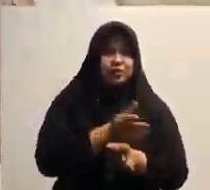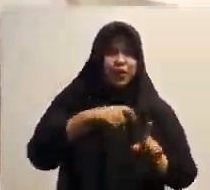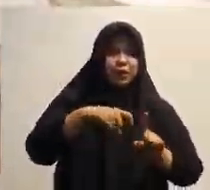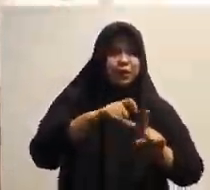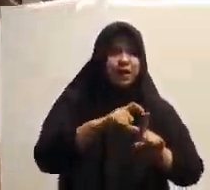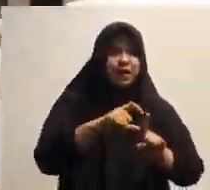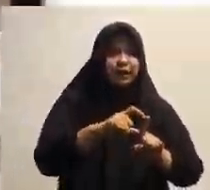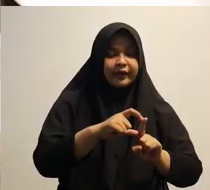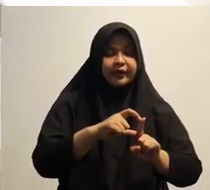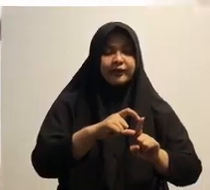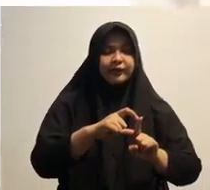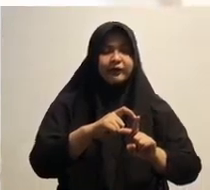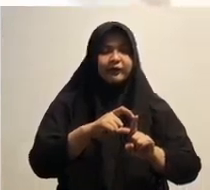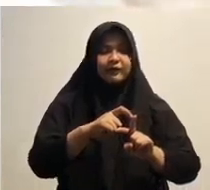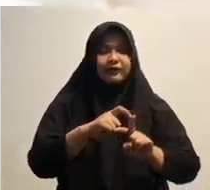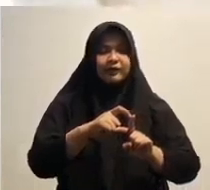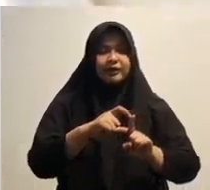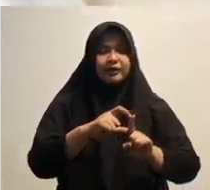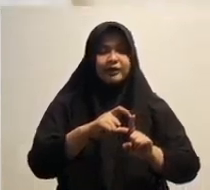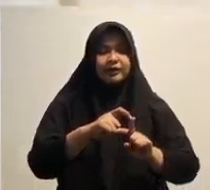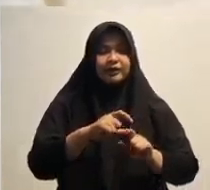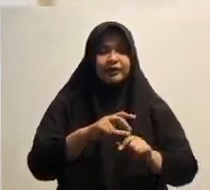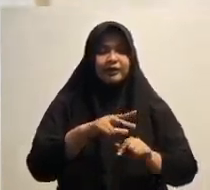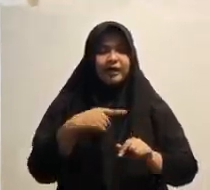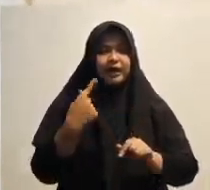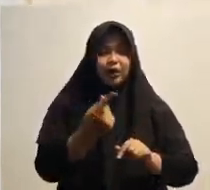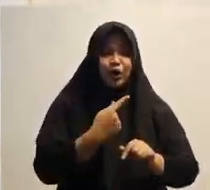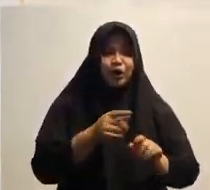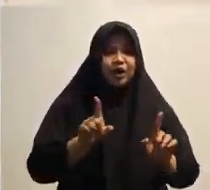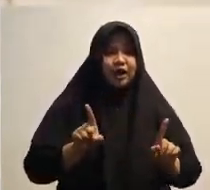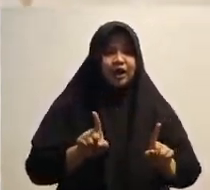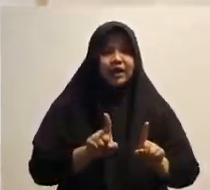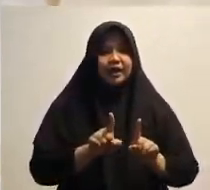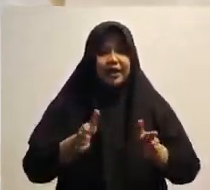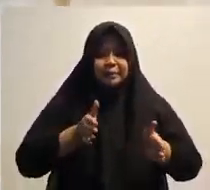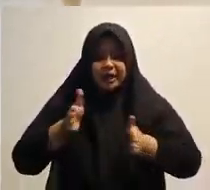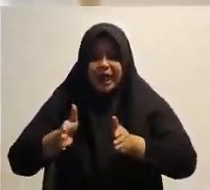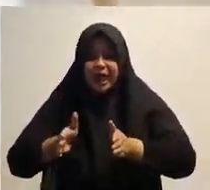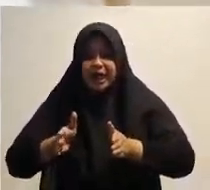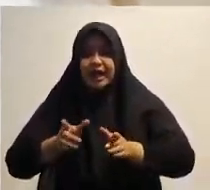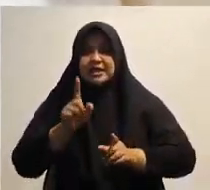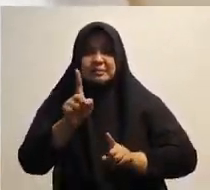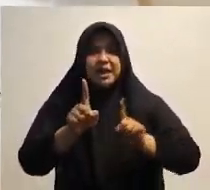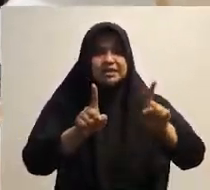sebelum KDD, kita pelihara sepasang. Jadi jantan sama